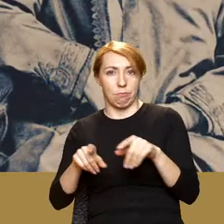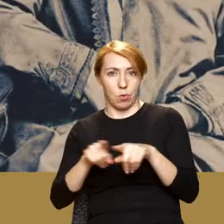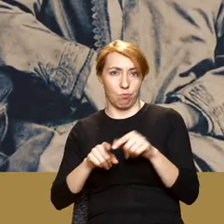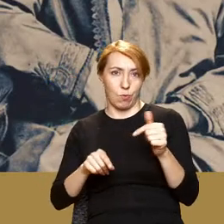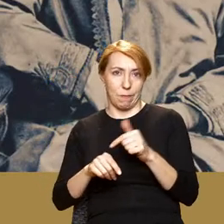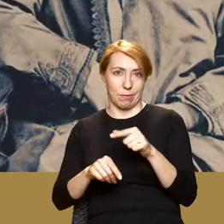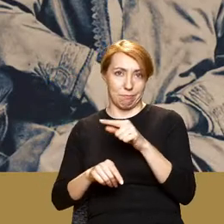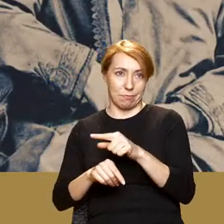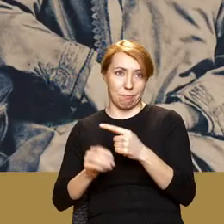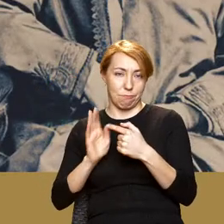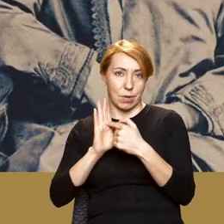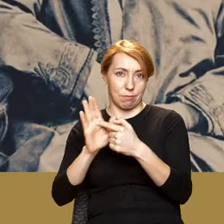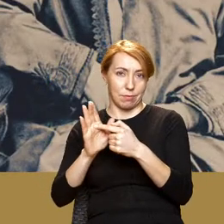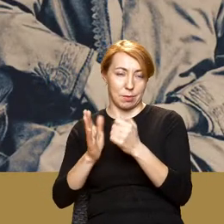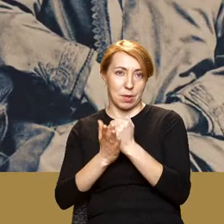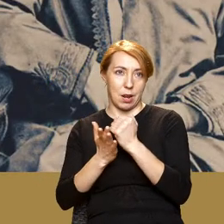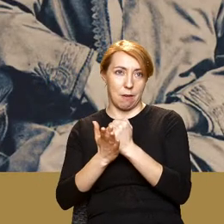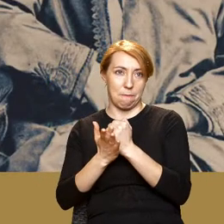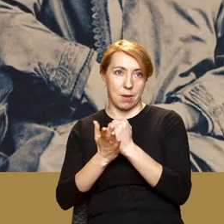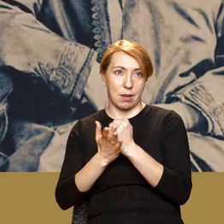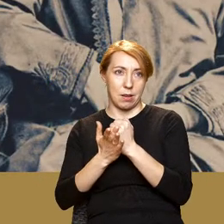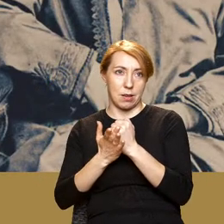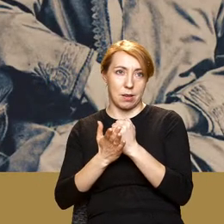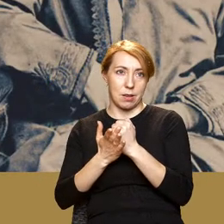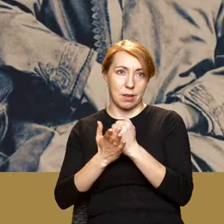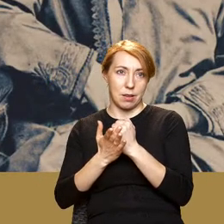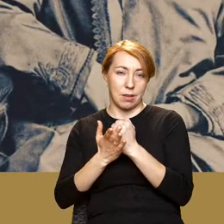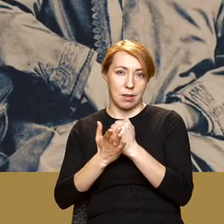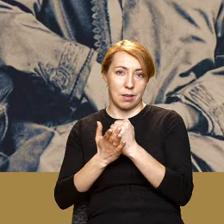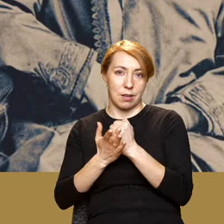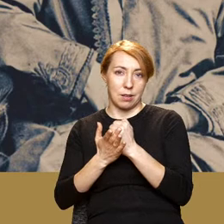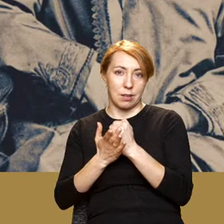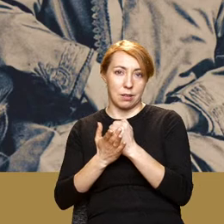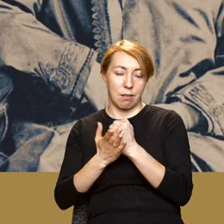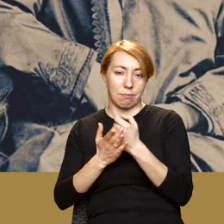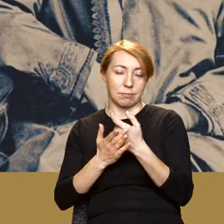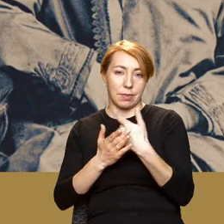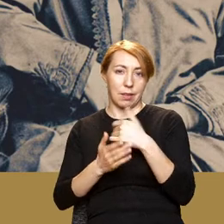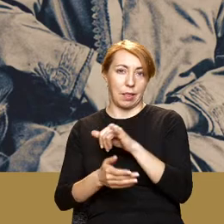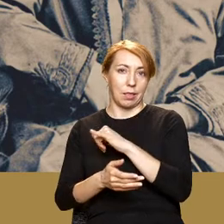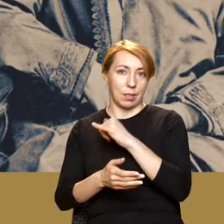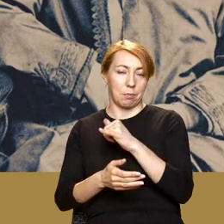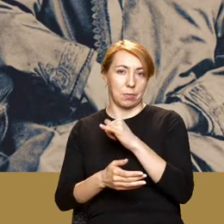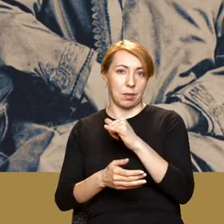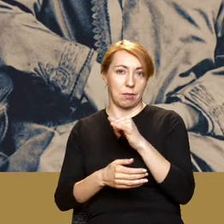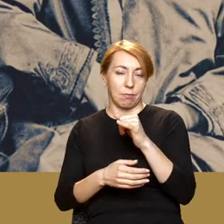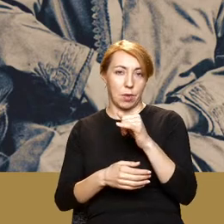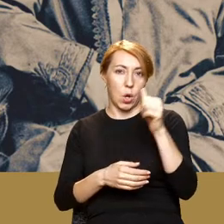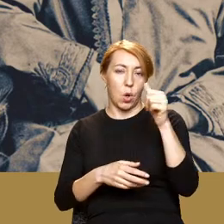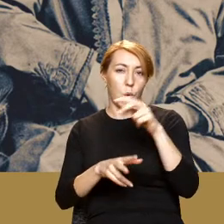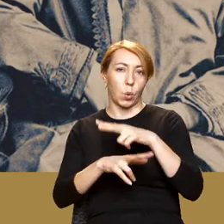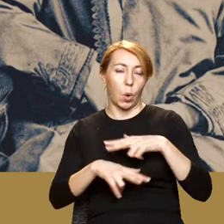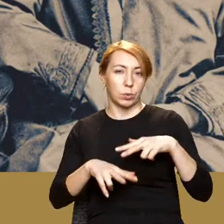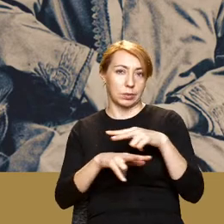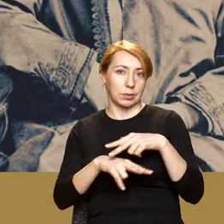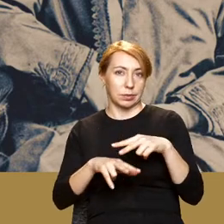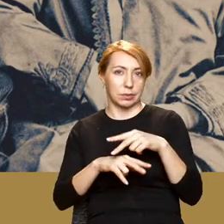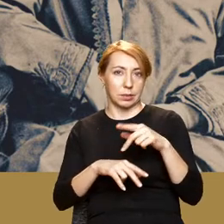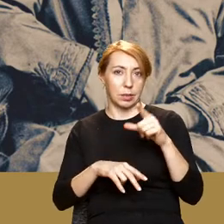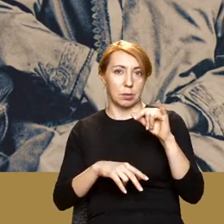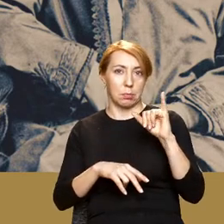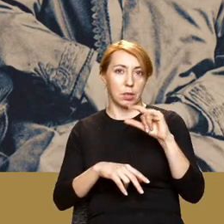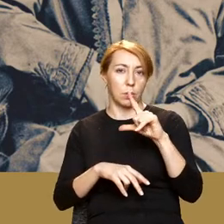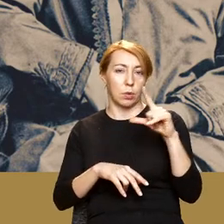ta sprawa jak imię rodziny Piłsudskich, żeby odnaleźć w